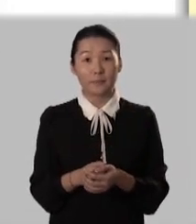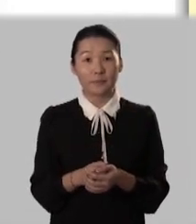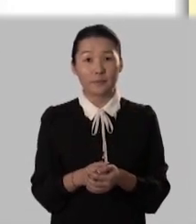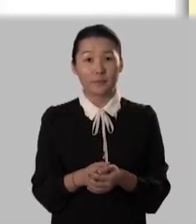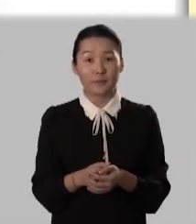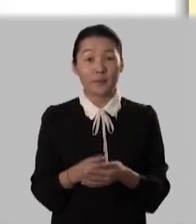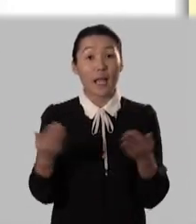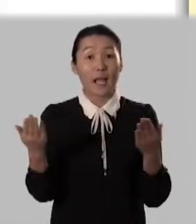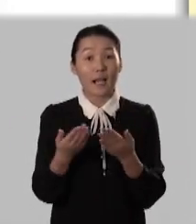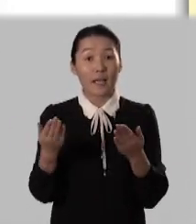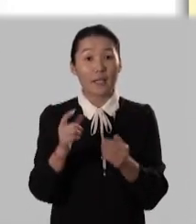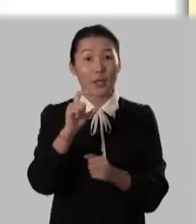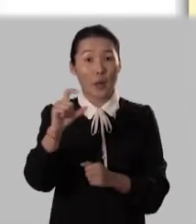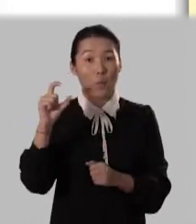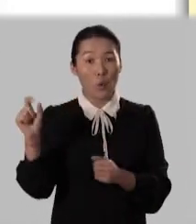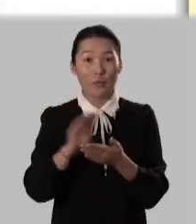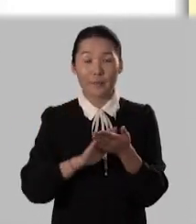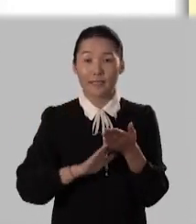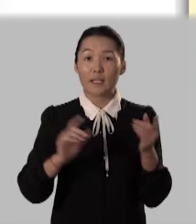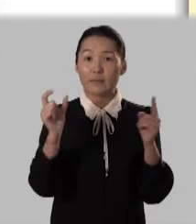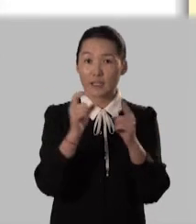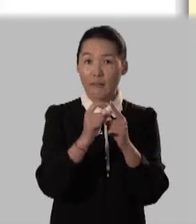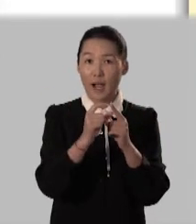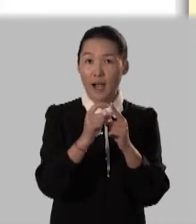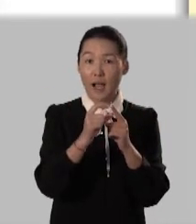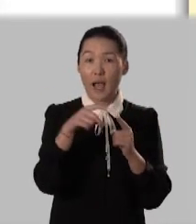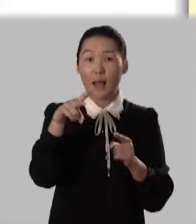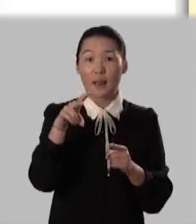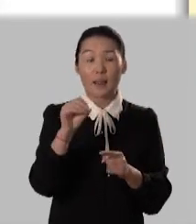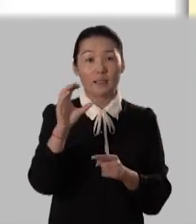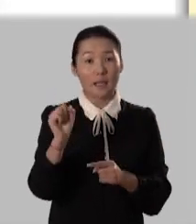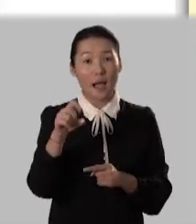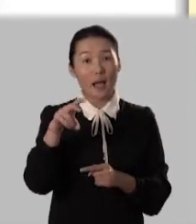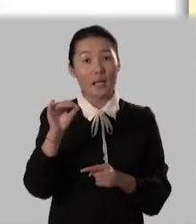какие буквы писать словах леса лесу